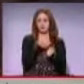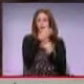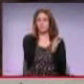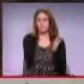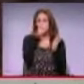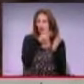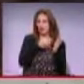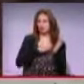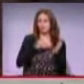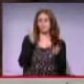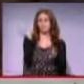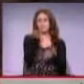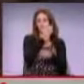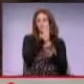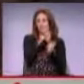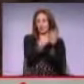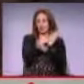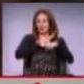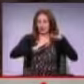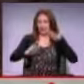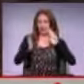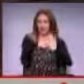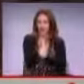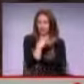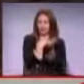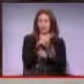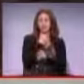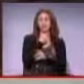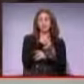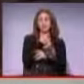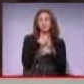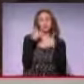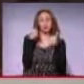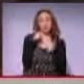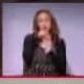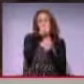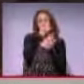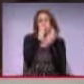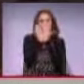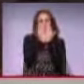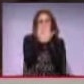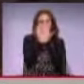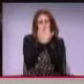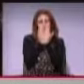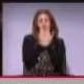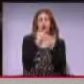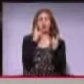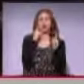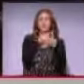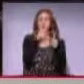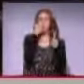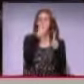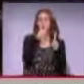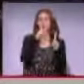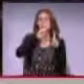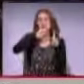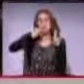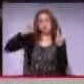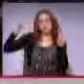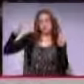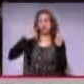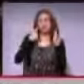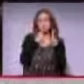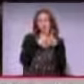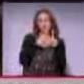ابطال الكاراتيه، وهذا الصوت الجميل في قراءه القران وحفظك للقران. انت نموذج رائع لكل شاب يعني بيكافح الاعاقه. شكرا